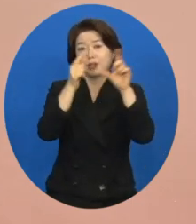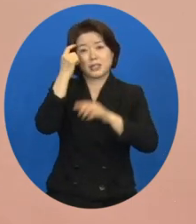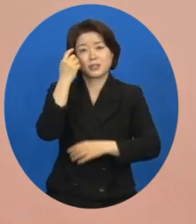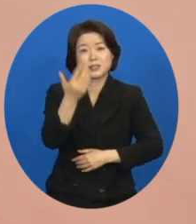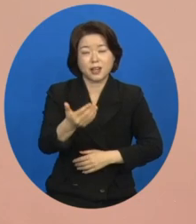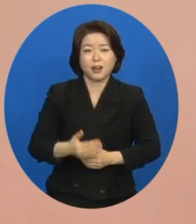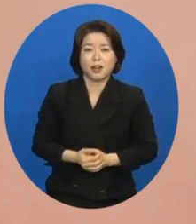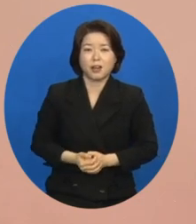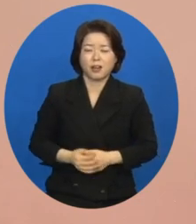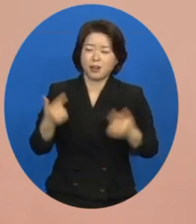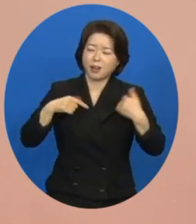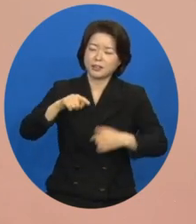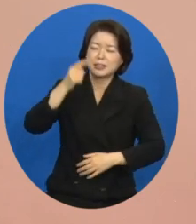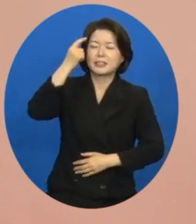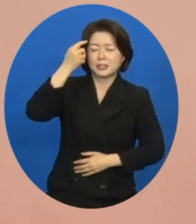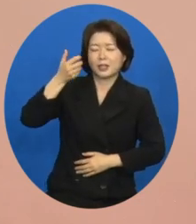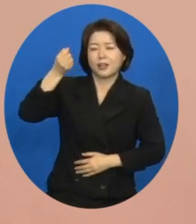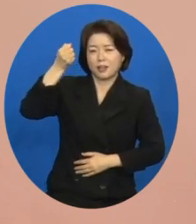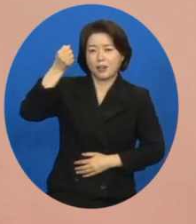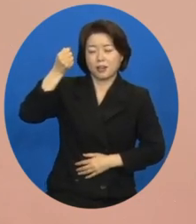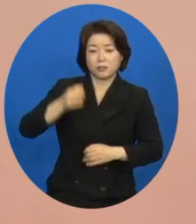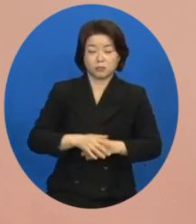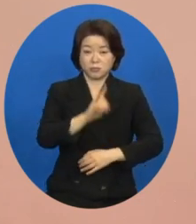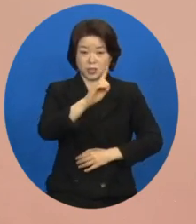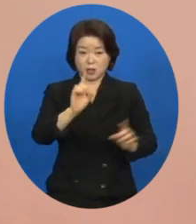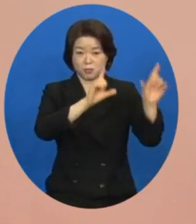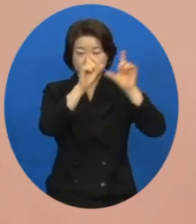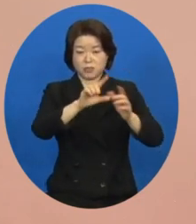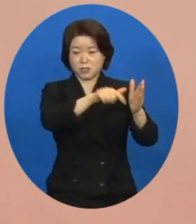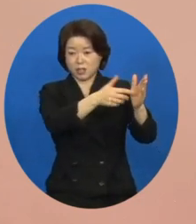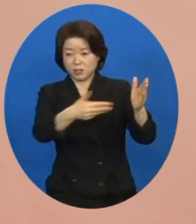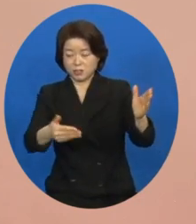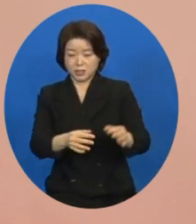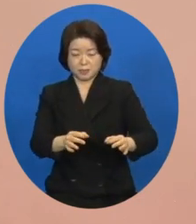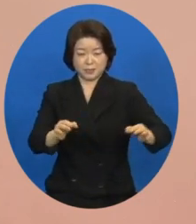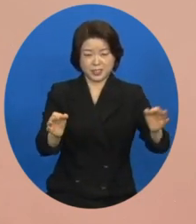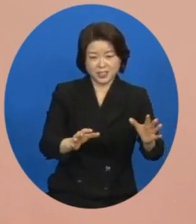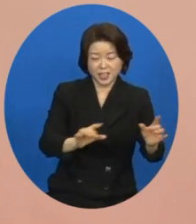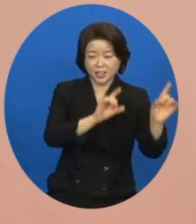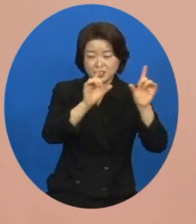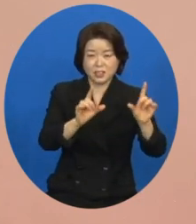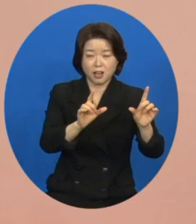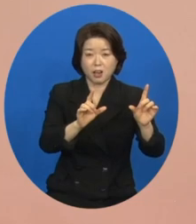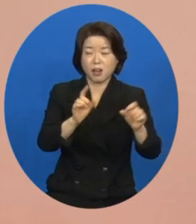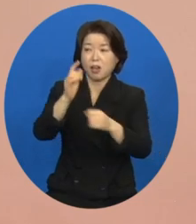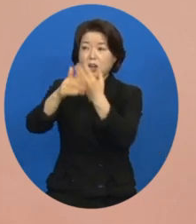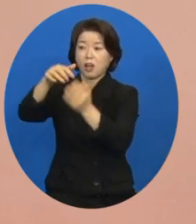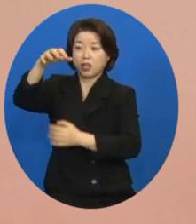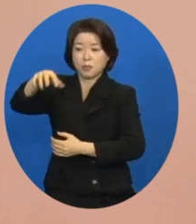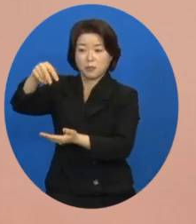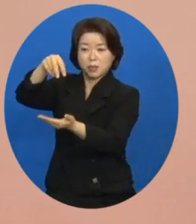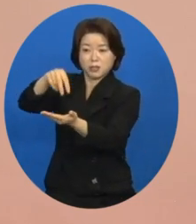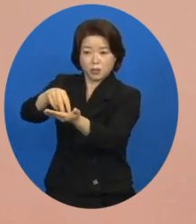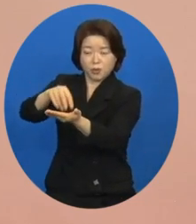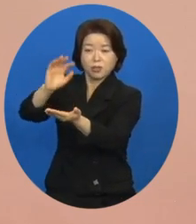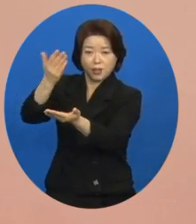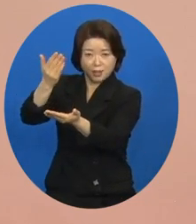항상 이 생각을 갖습니다. 한 번 사는 세월 짧게 살다 가는데 하나님 앞에 서야 될 텐데